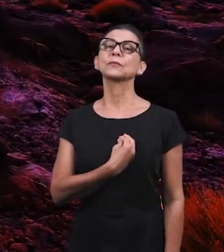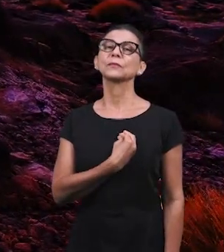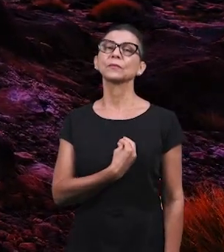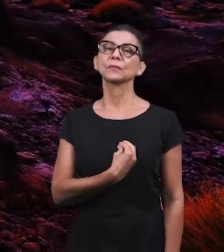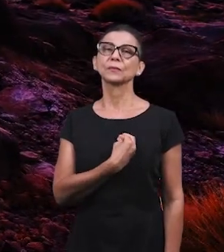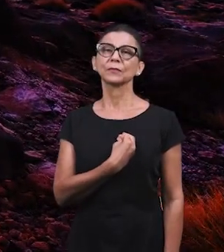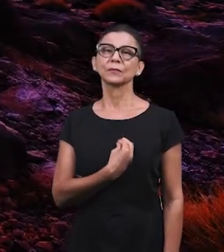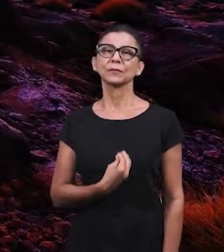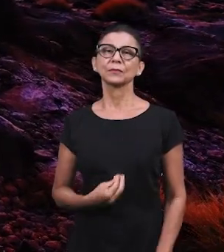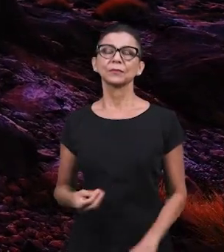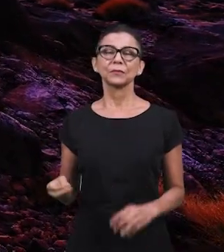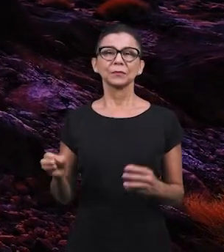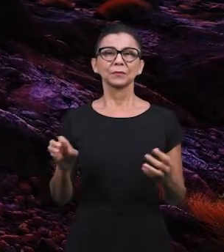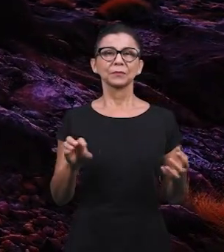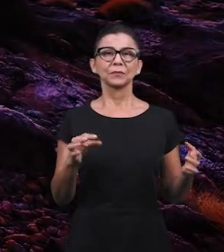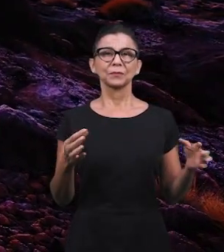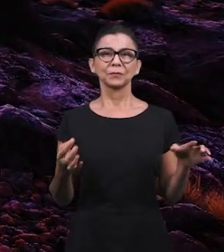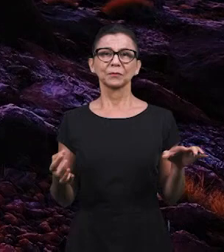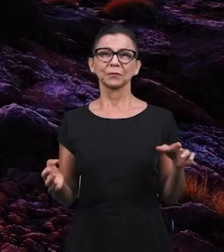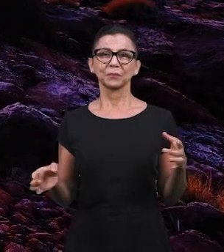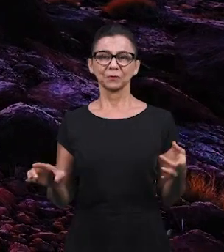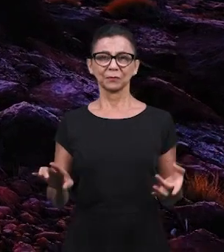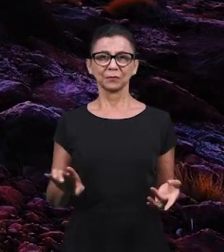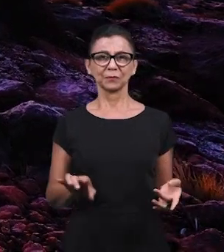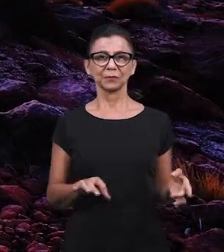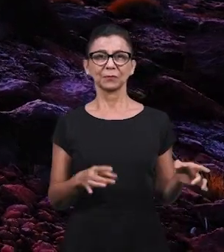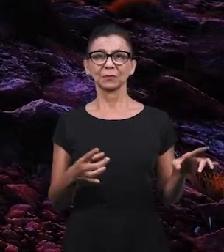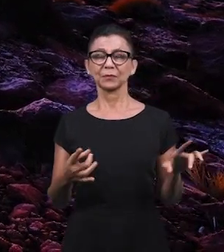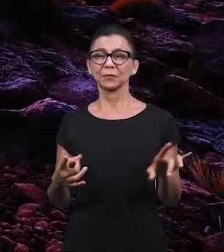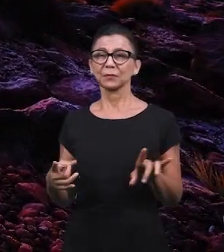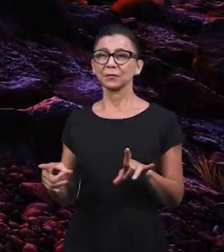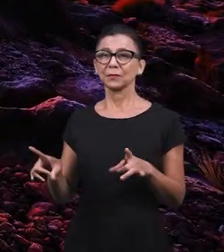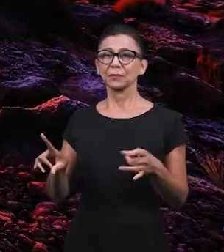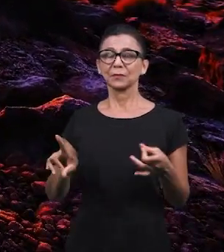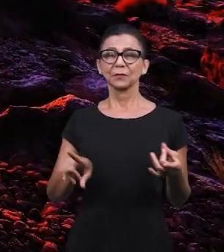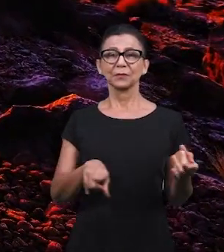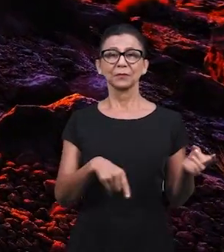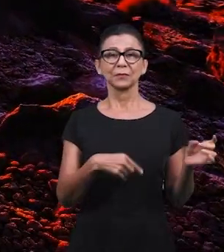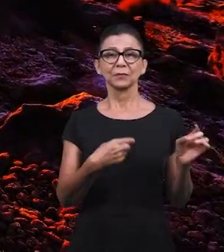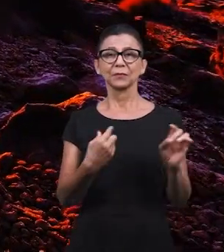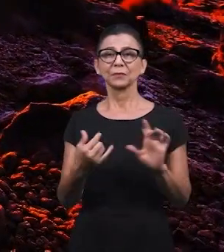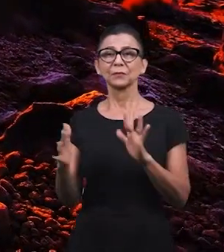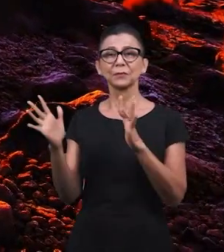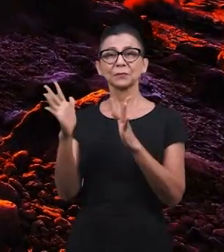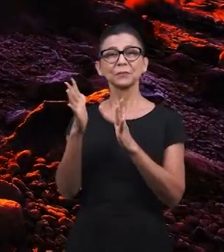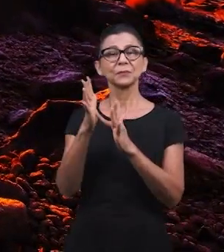Приди и войди в храм Твой, о Божественный Наставник.